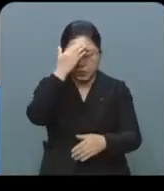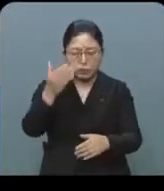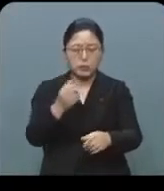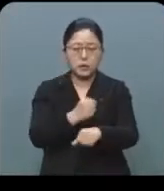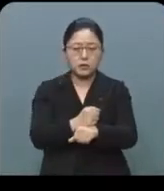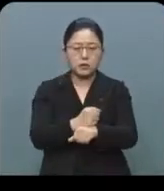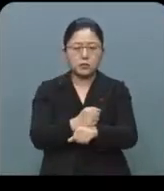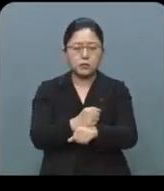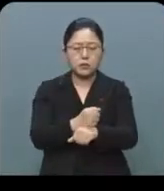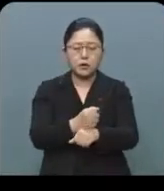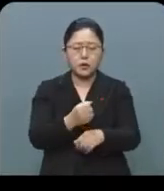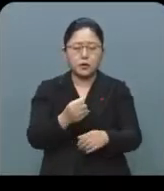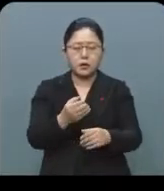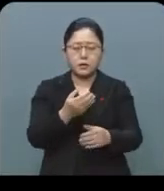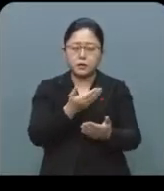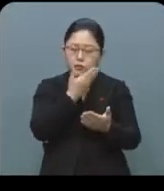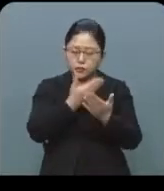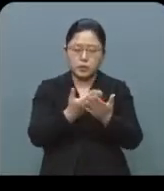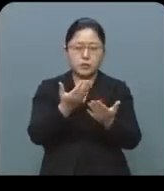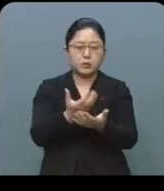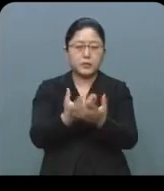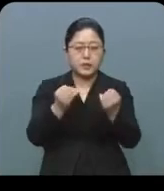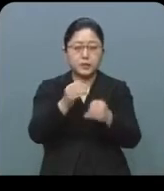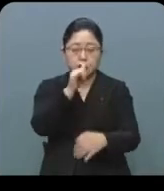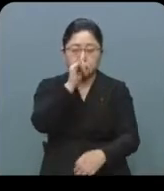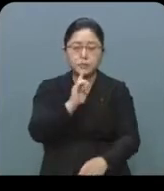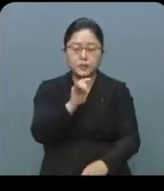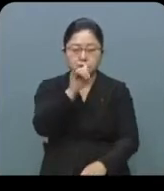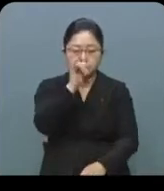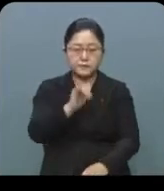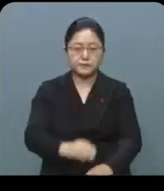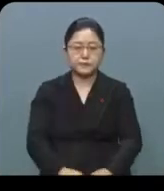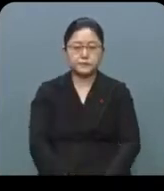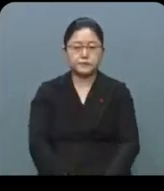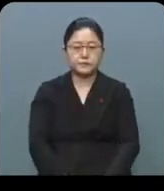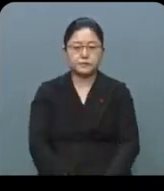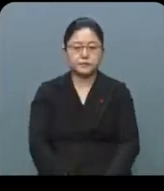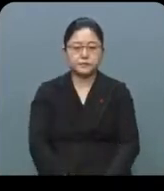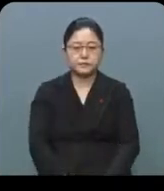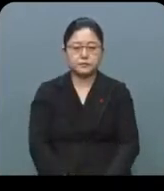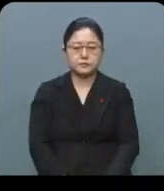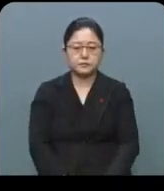희귀 도서가 다수 포함됐다고 밝혔습니다. 지금까지 단신 브리핑이었습니다.